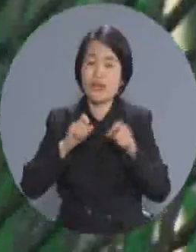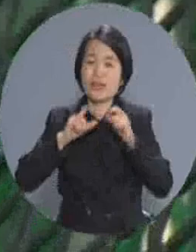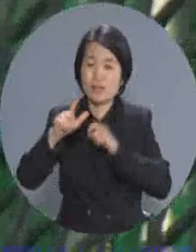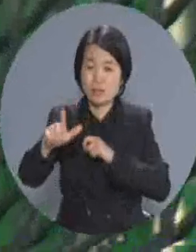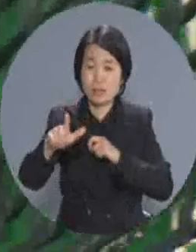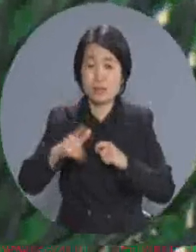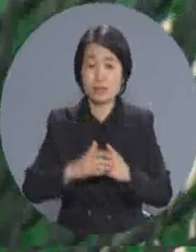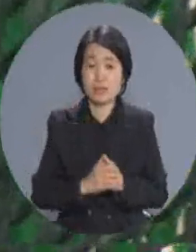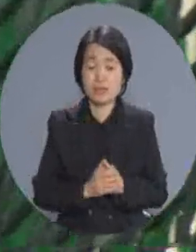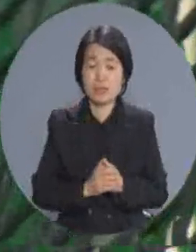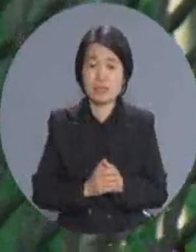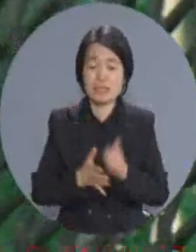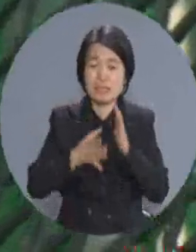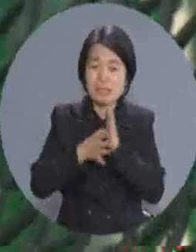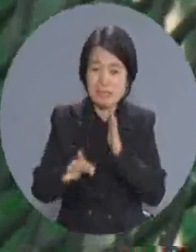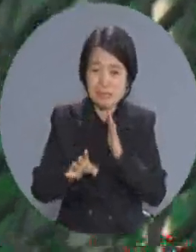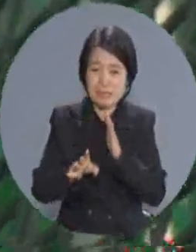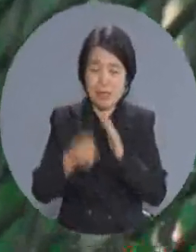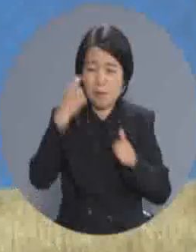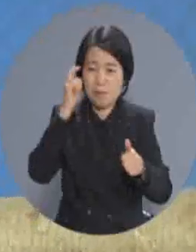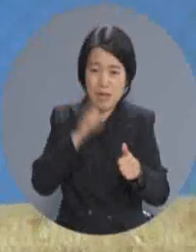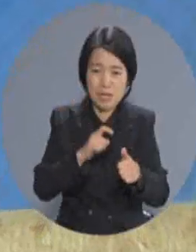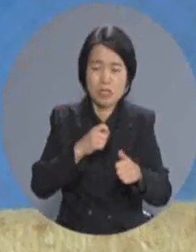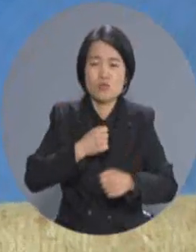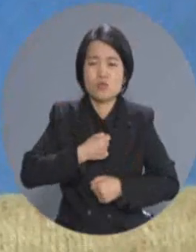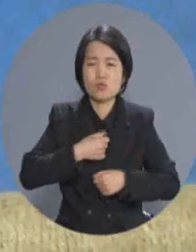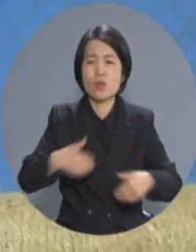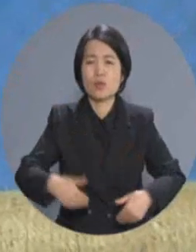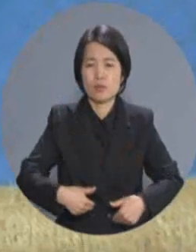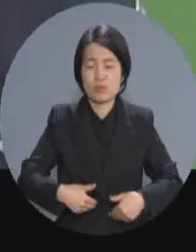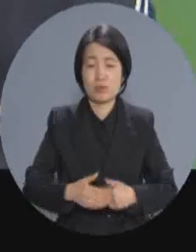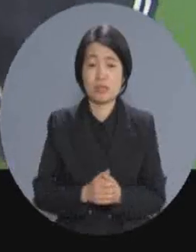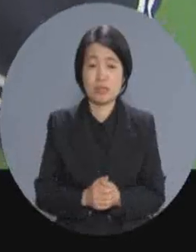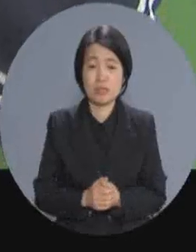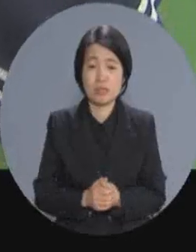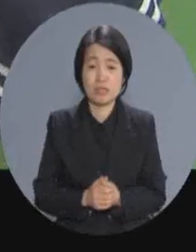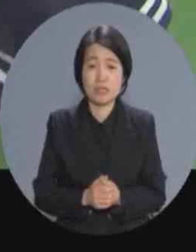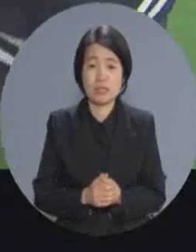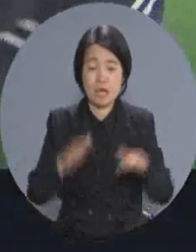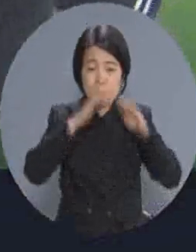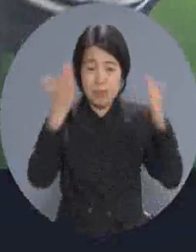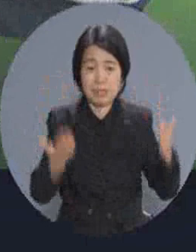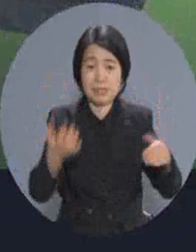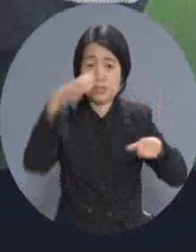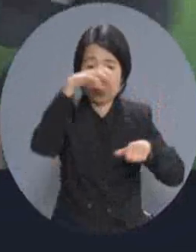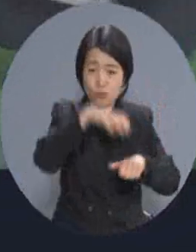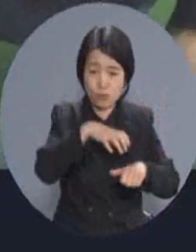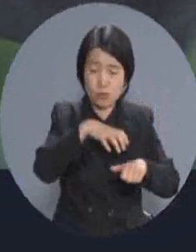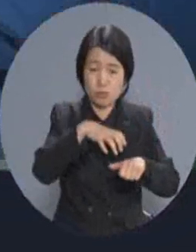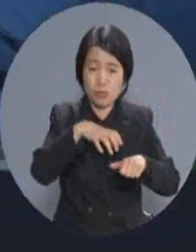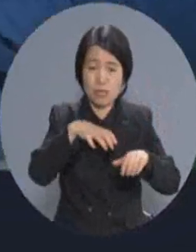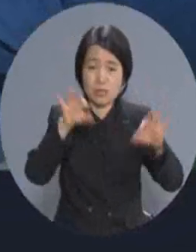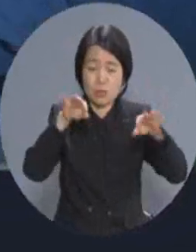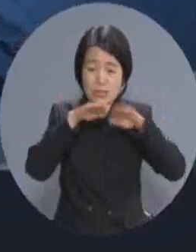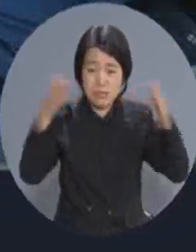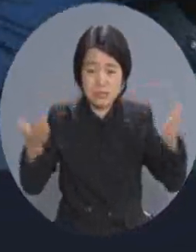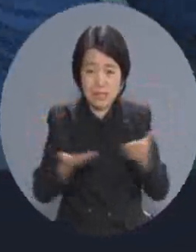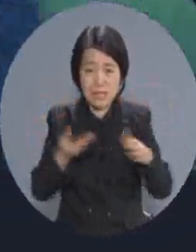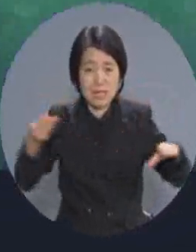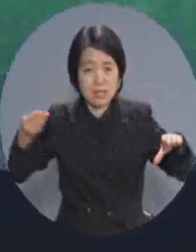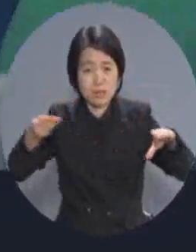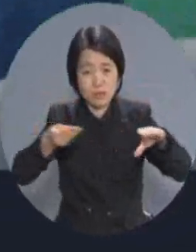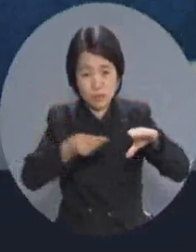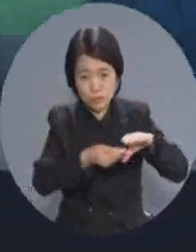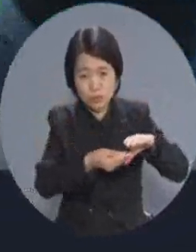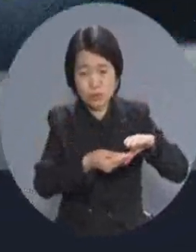경우가 많은데 맹금류일 경우 발견 시 주의할 필요가 있습니다 박스로 덮어둔다던가 아니면 종이상자에